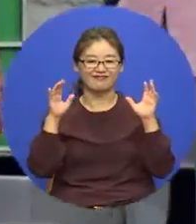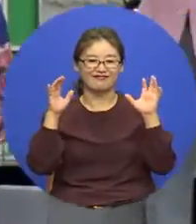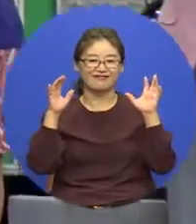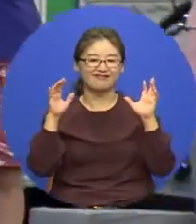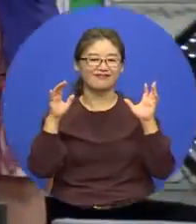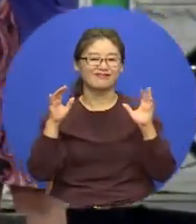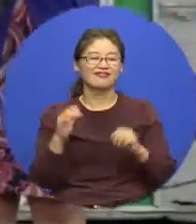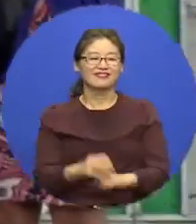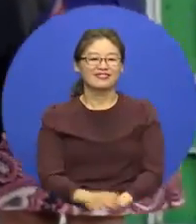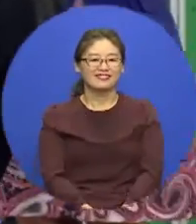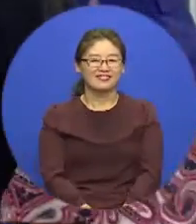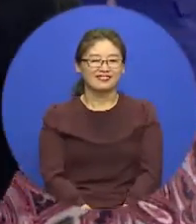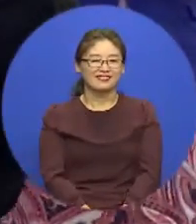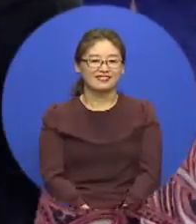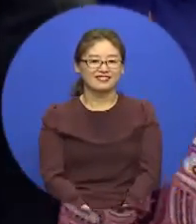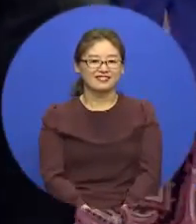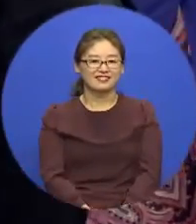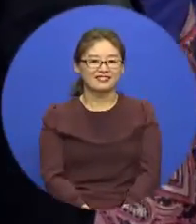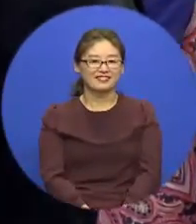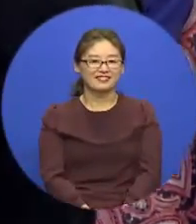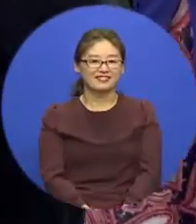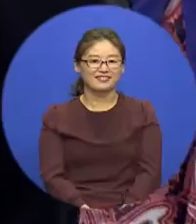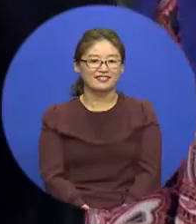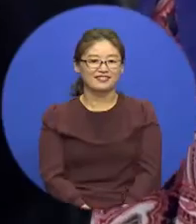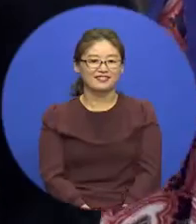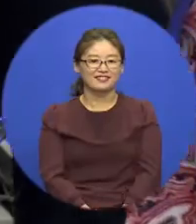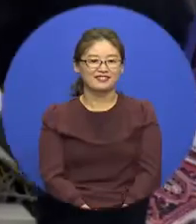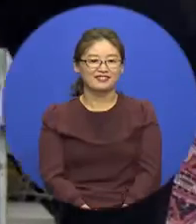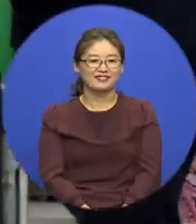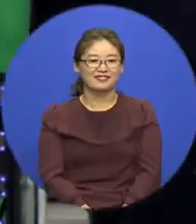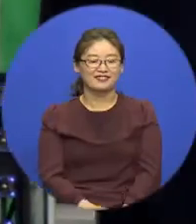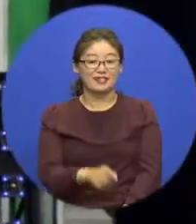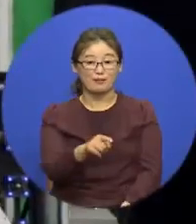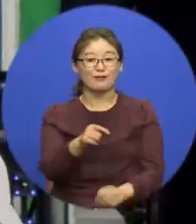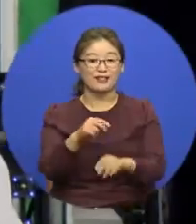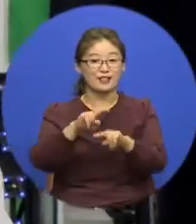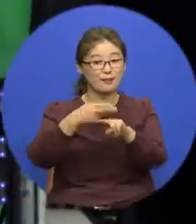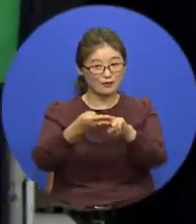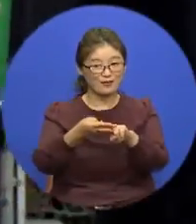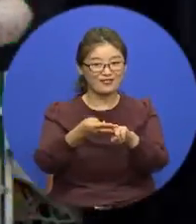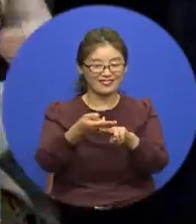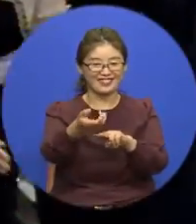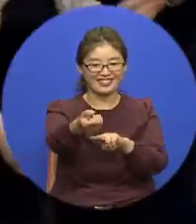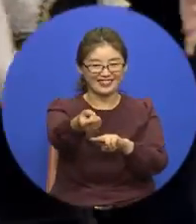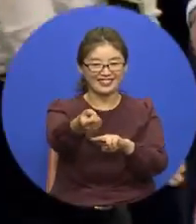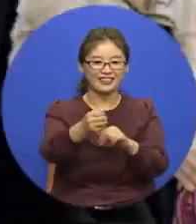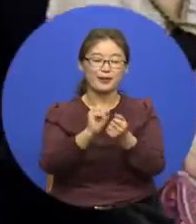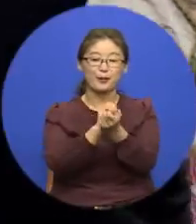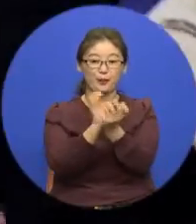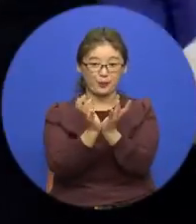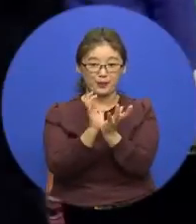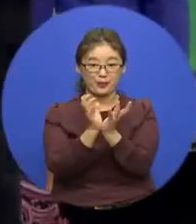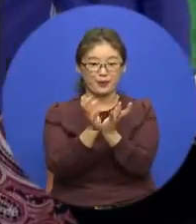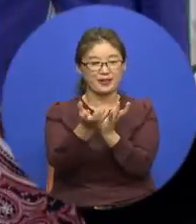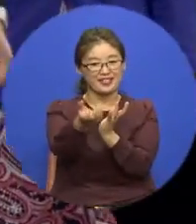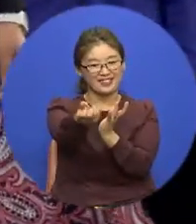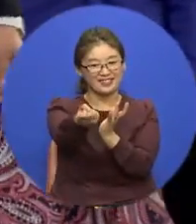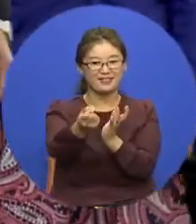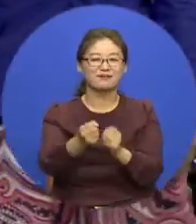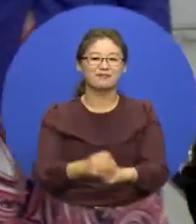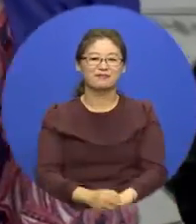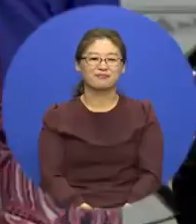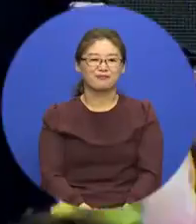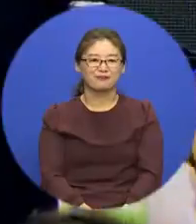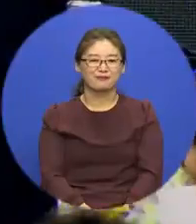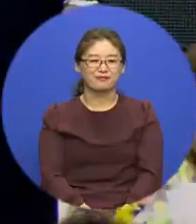네, 경례. 자, 선물 받으시고 같이 받으세요. 꽃다발도 받으세요. 사진 촬영은 조금 이따 바로